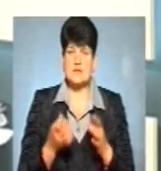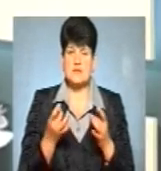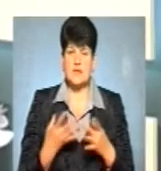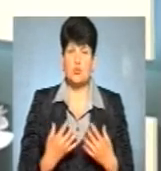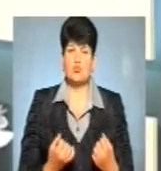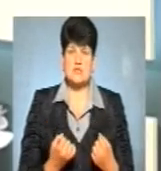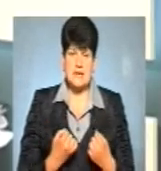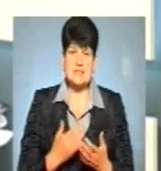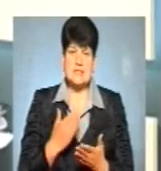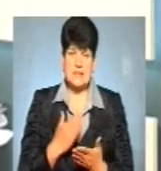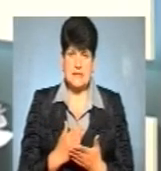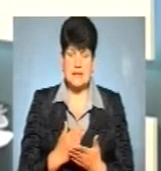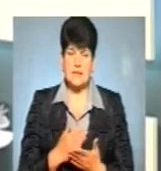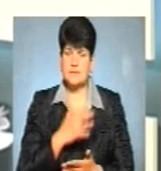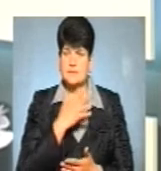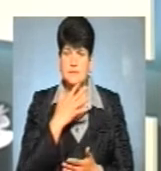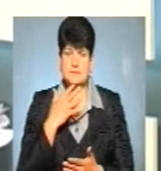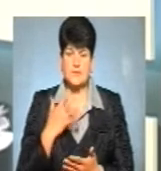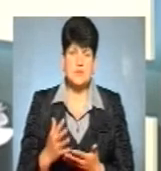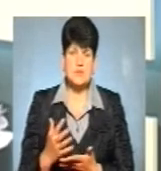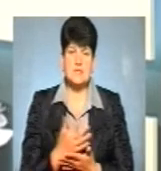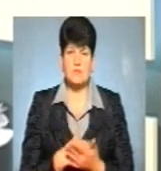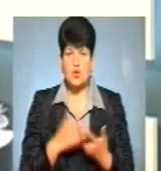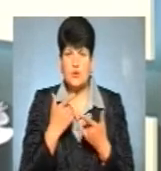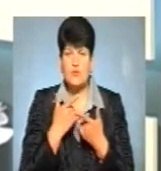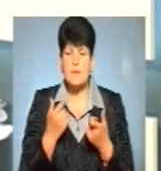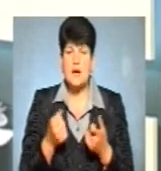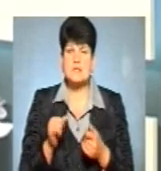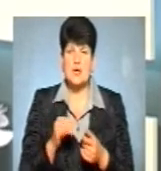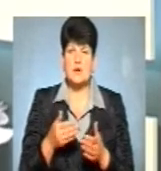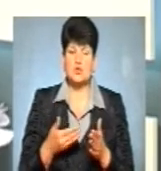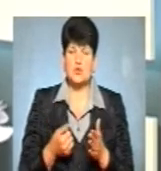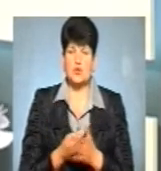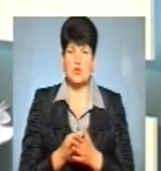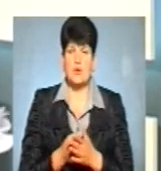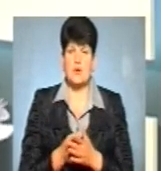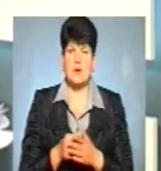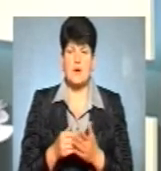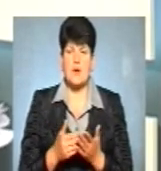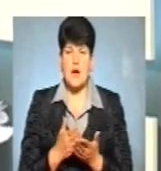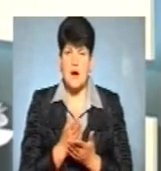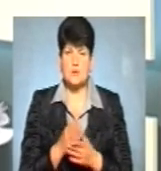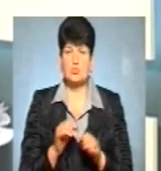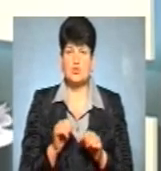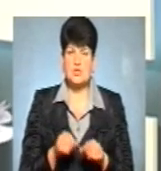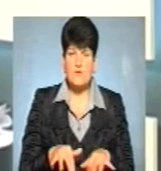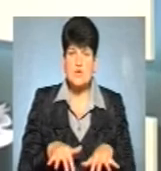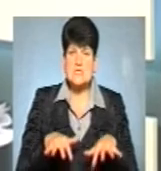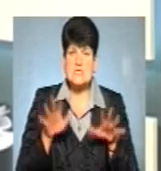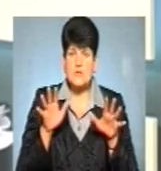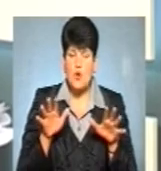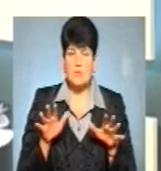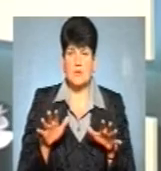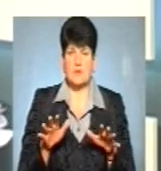захисту є достатньо зібрано інформацію аж до наявних карт можливого затоплення чи підтоплення